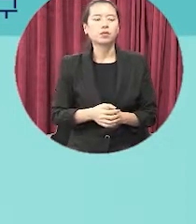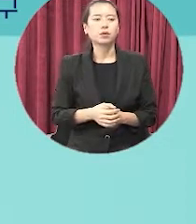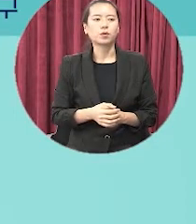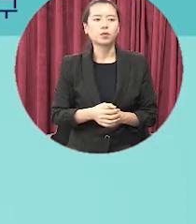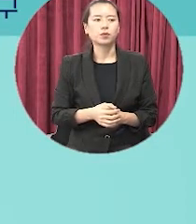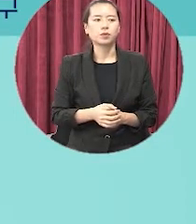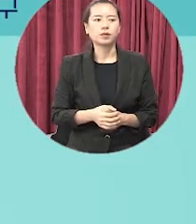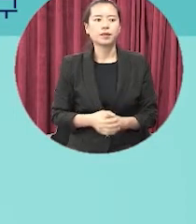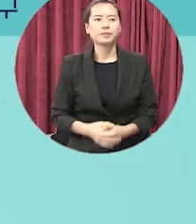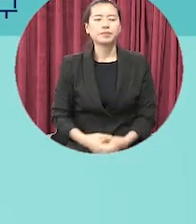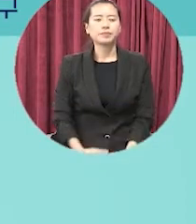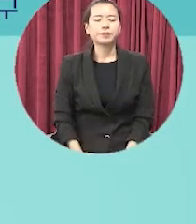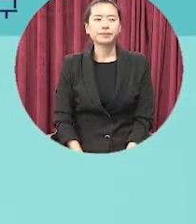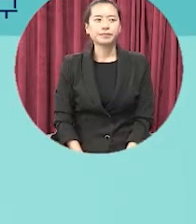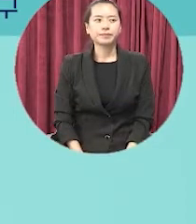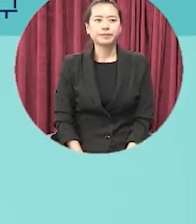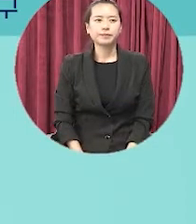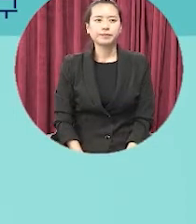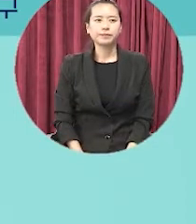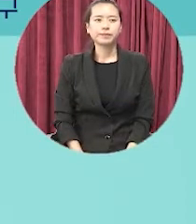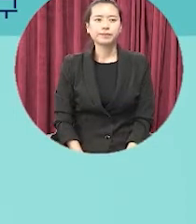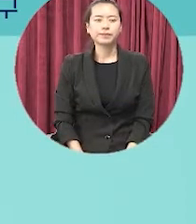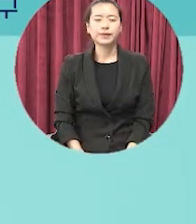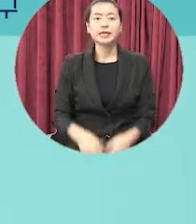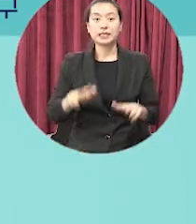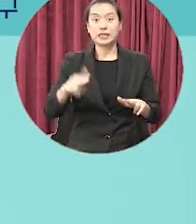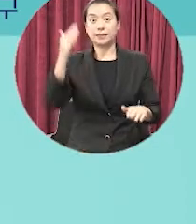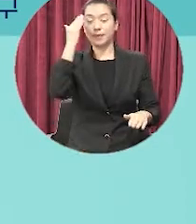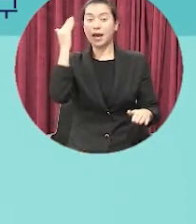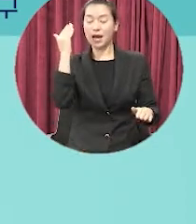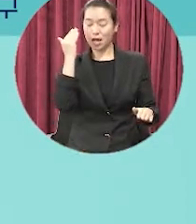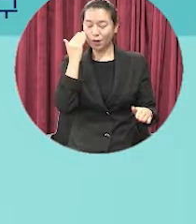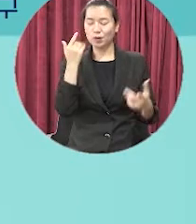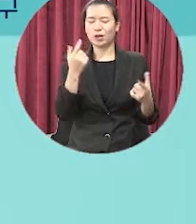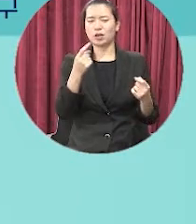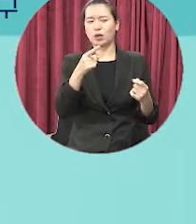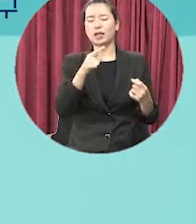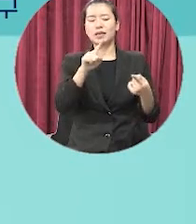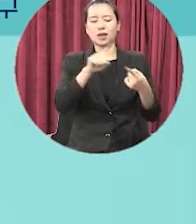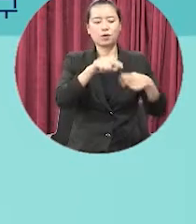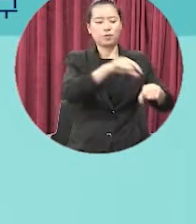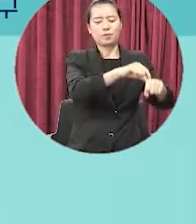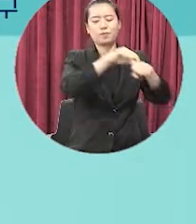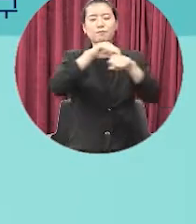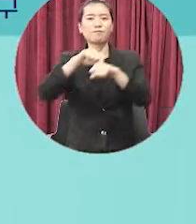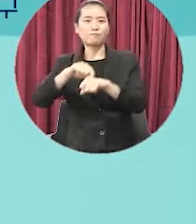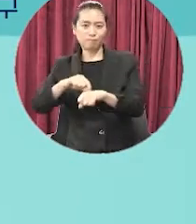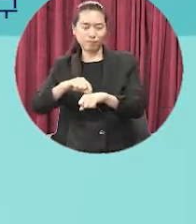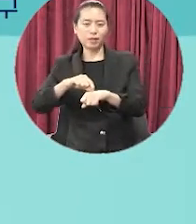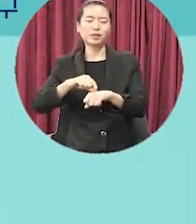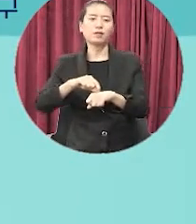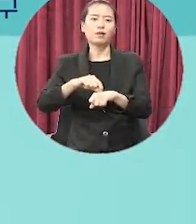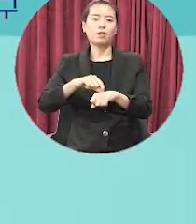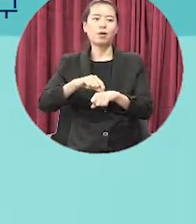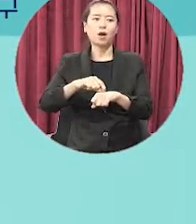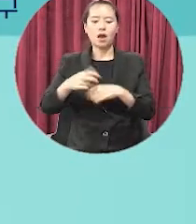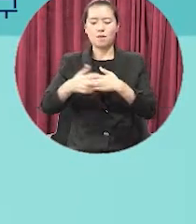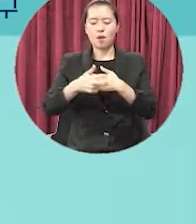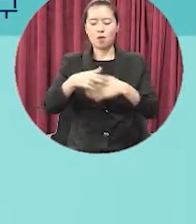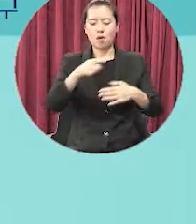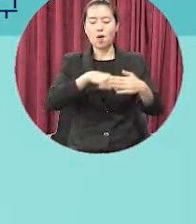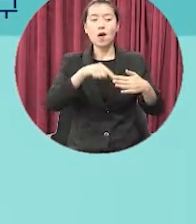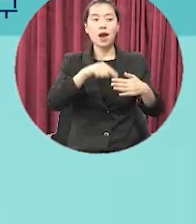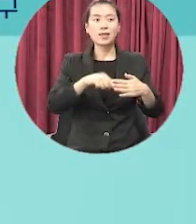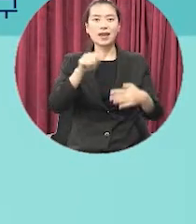사명으로 가지고 있습니다 그래서 이것을 점이 국내에서도 좀 제 구현을 했구요 그래서 병원 아내 그 db 가 2개가 들어가